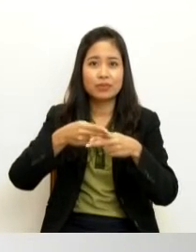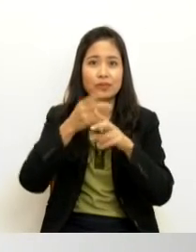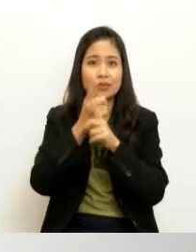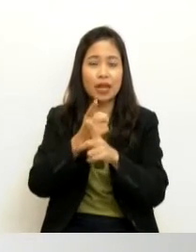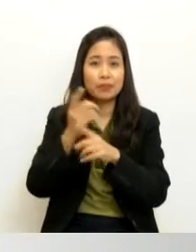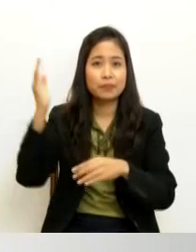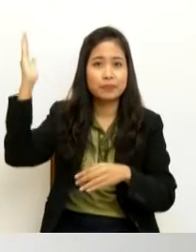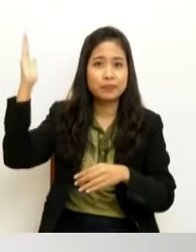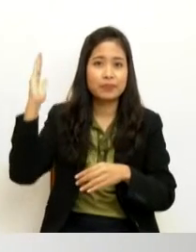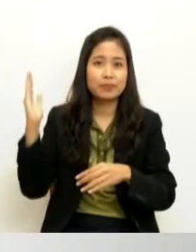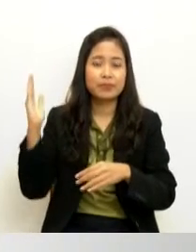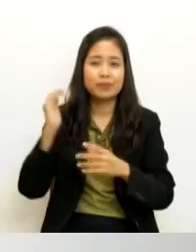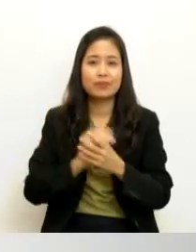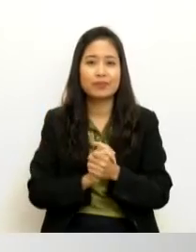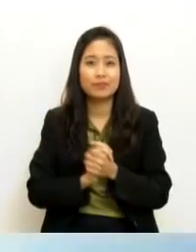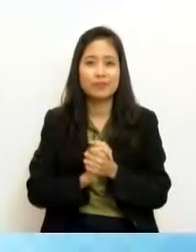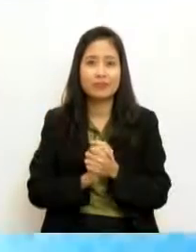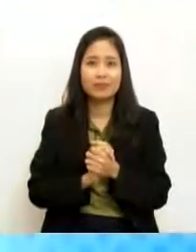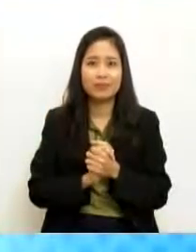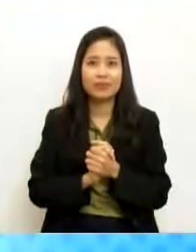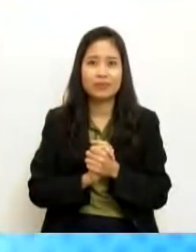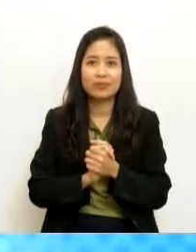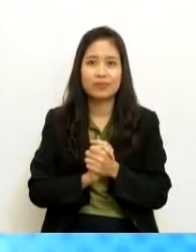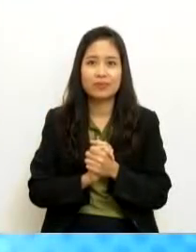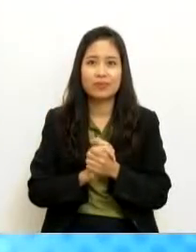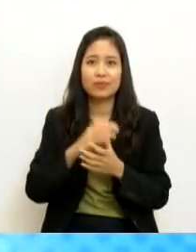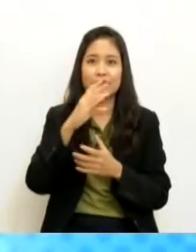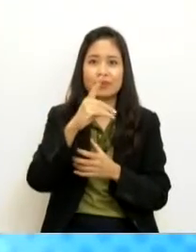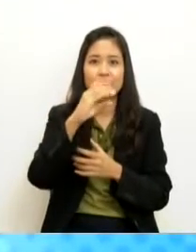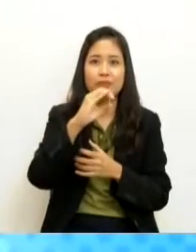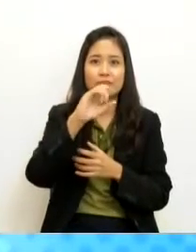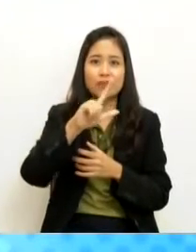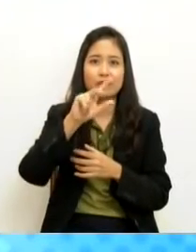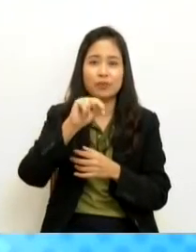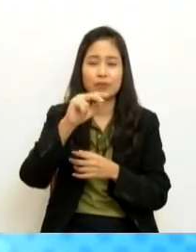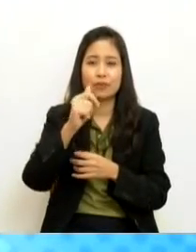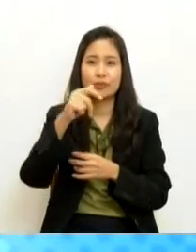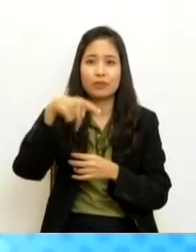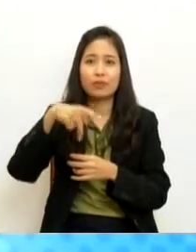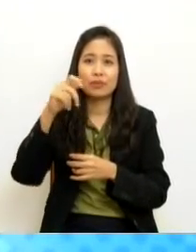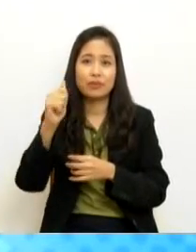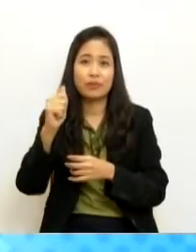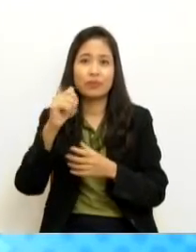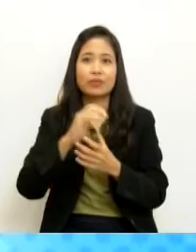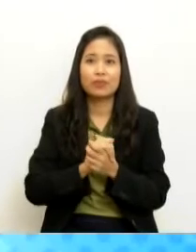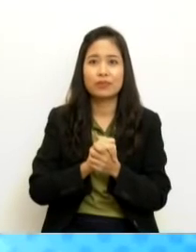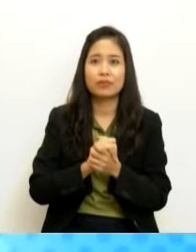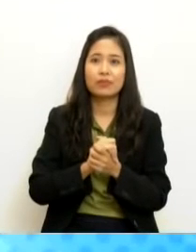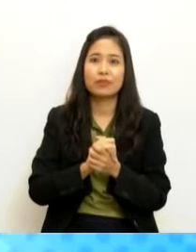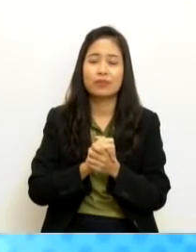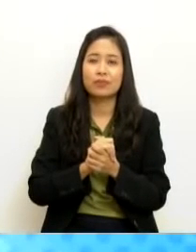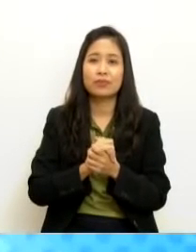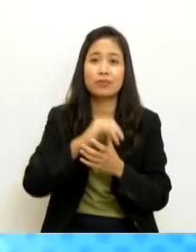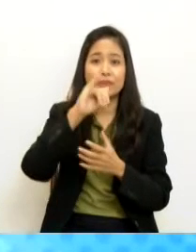าดนภาไอจุดเรือนกลางนะคะแล้วก็อีกหนึ่งท่านค่ะนั่นคือผู้ที่ใช้ชื่อ Facebook ว่าจันทิมา